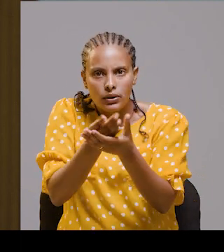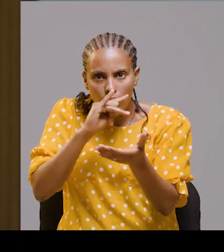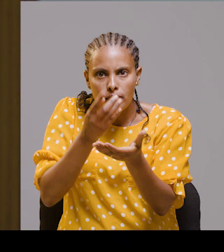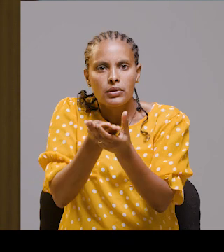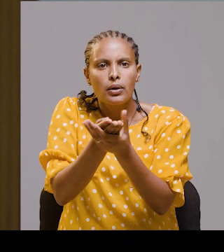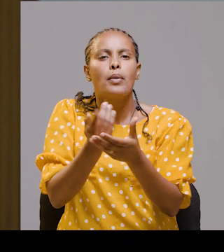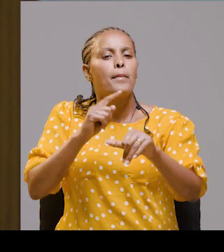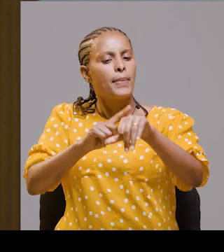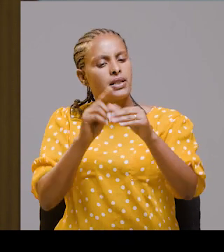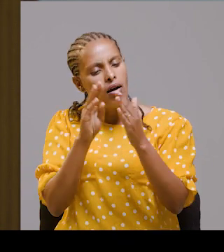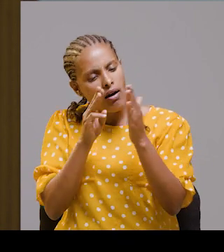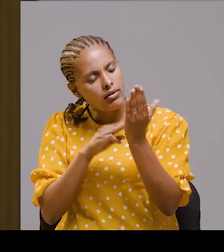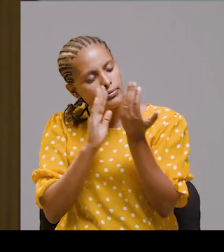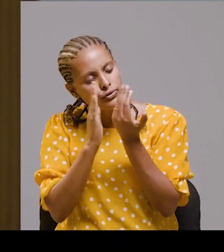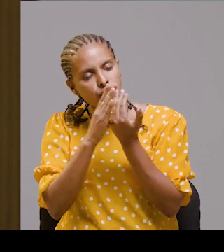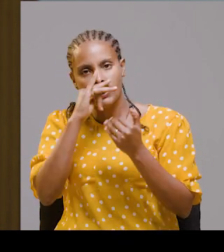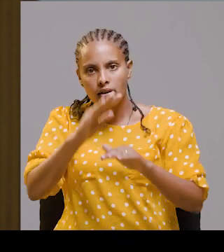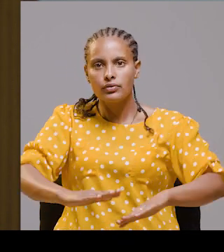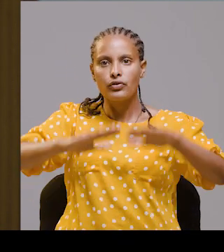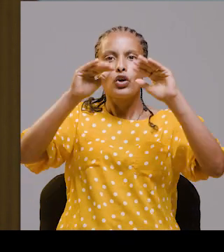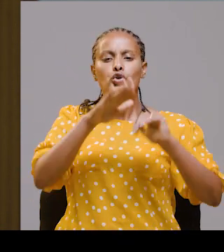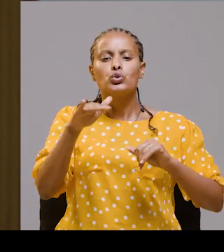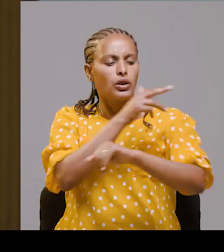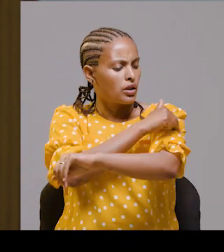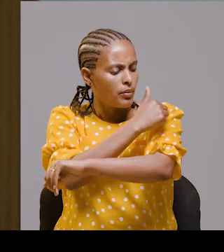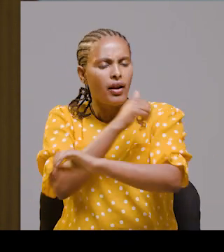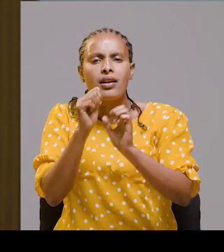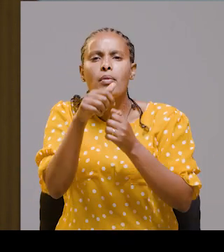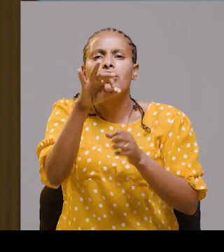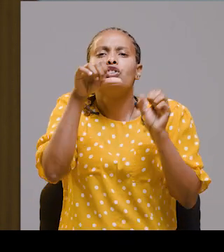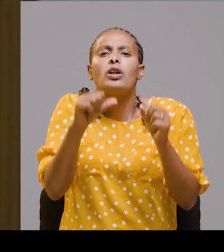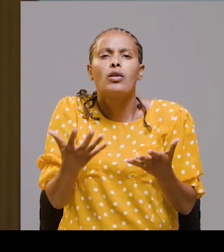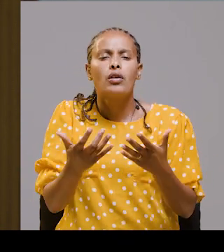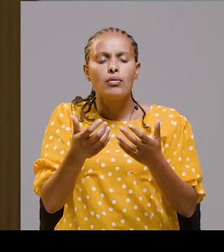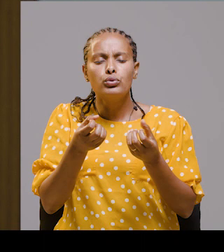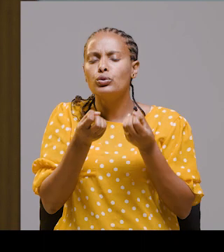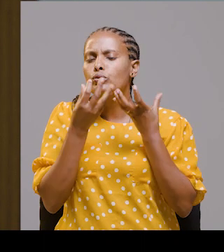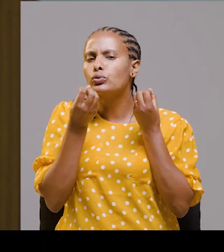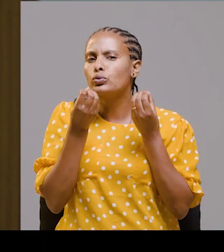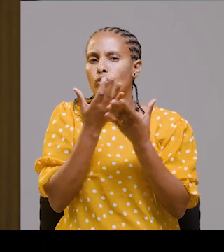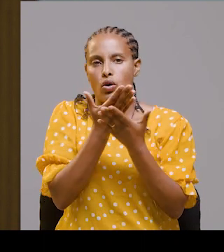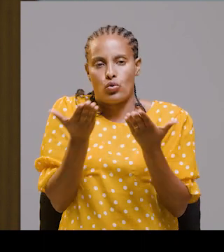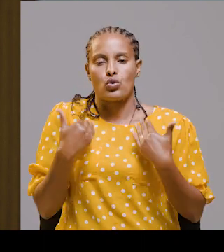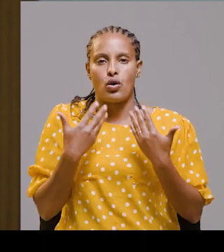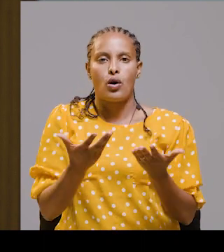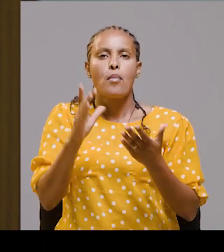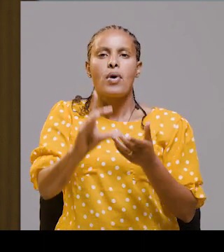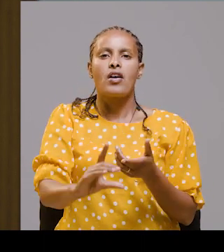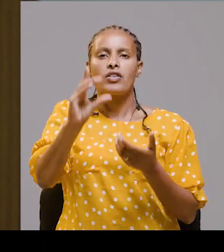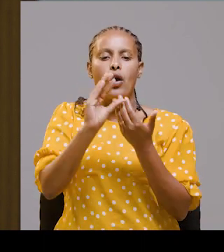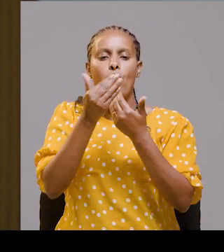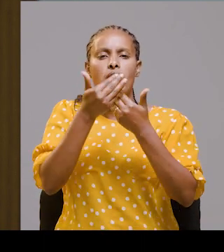ልጆቹን በሰዓት ማሳደግ የሚቻለው? እንዴት ነው ልጆች የህክምና ሊያገኙ የሚችሉት? የሚሉት ነገሮች በሙሉ